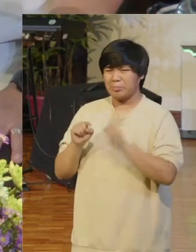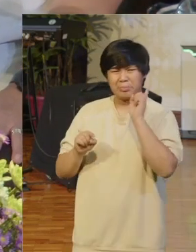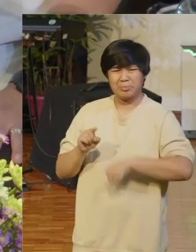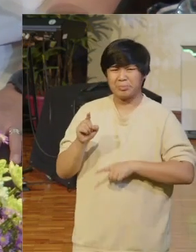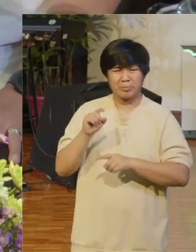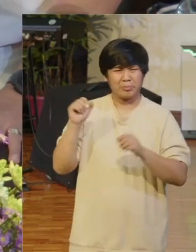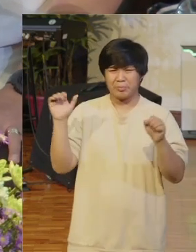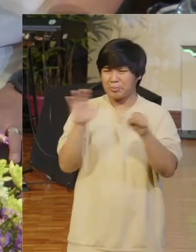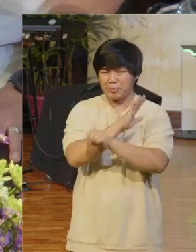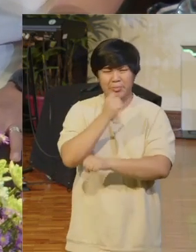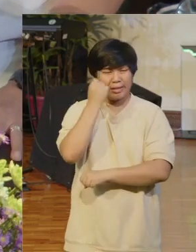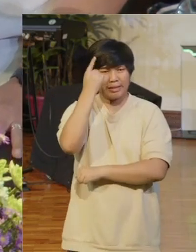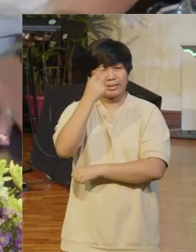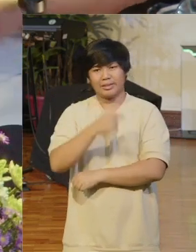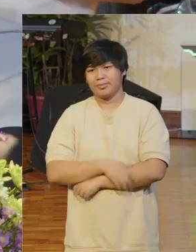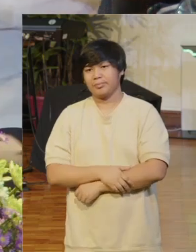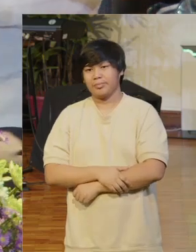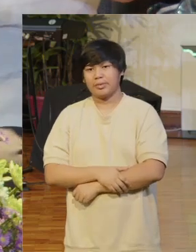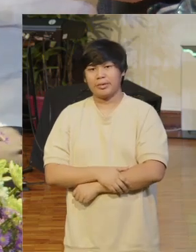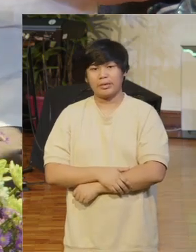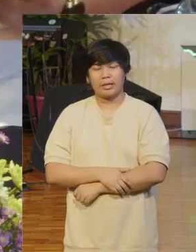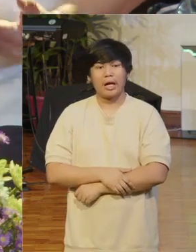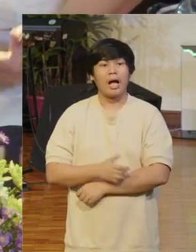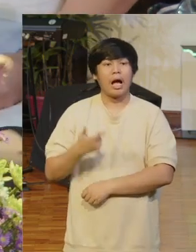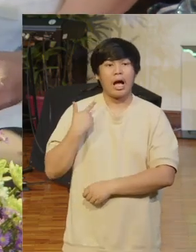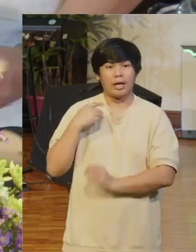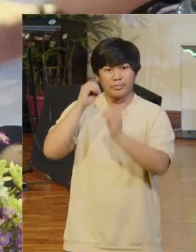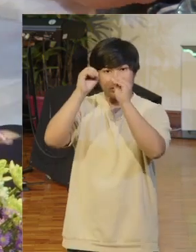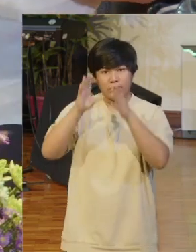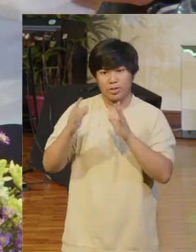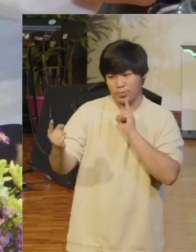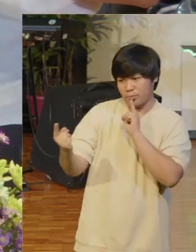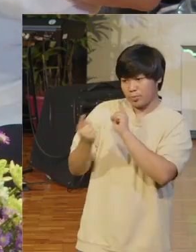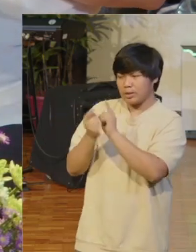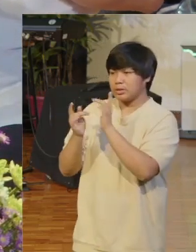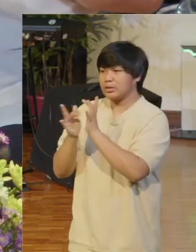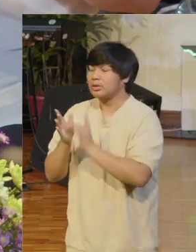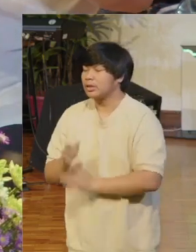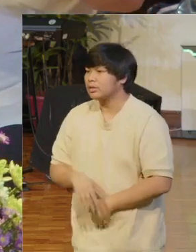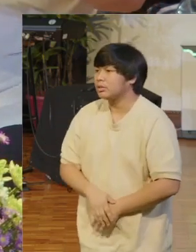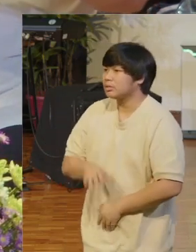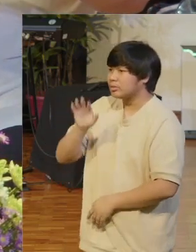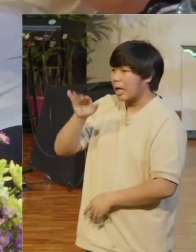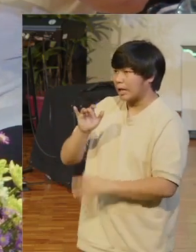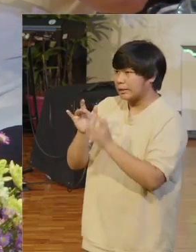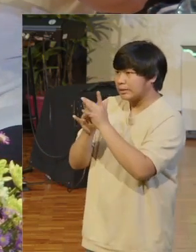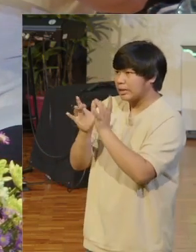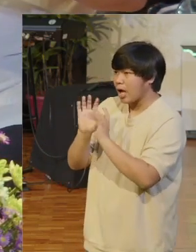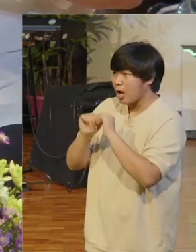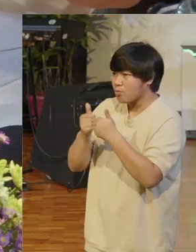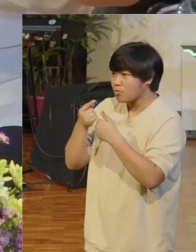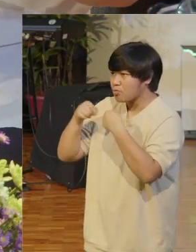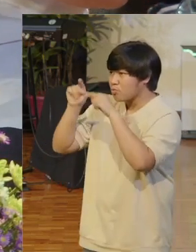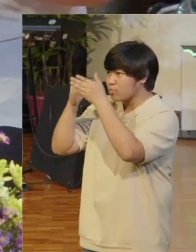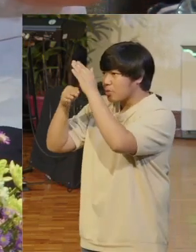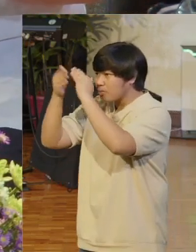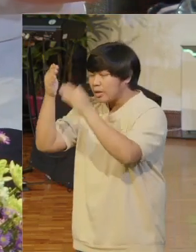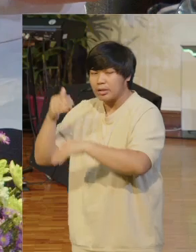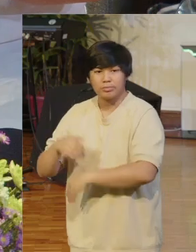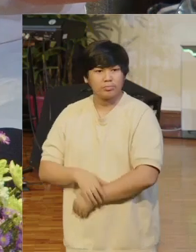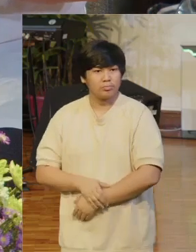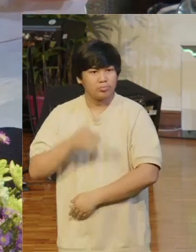Sabi sa John 3:3, si Nicodemus nagpunta kay Jesus. Ang gusto niyang malaman, paano ba makapasok sa kaharian ng